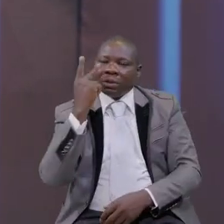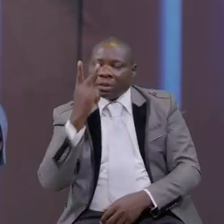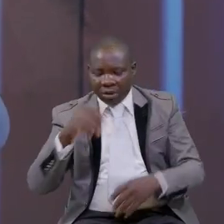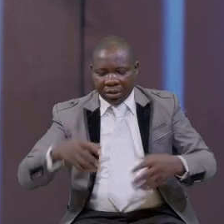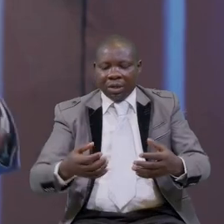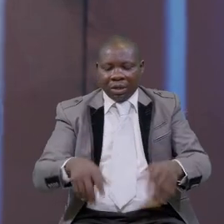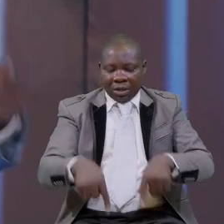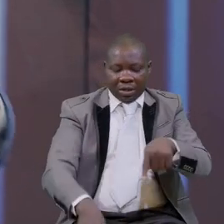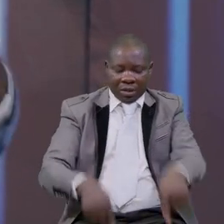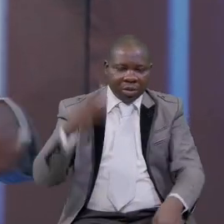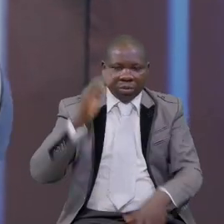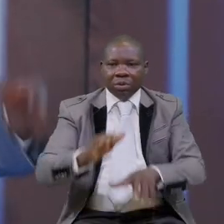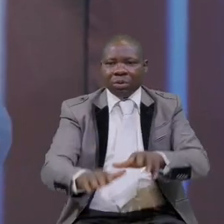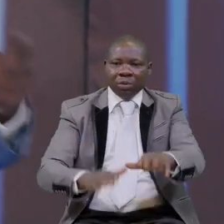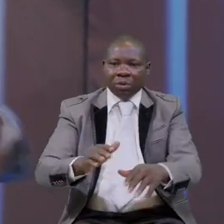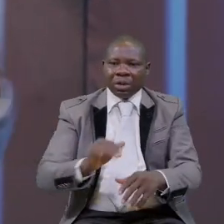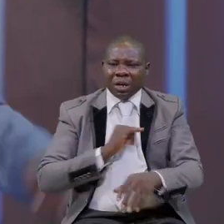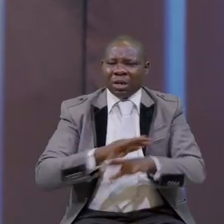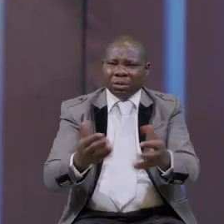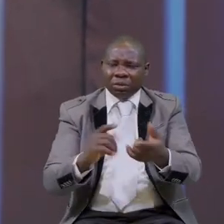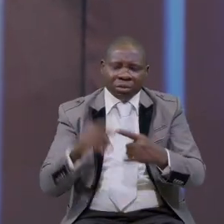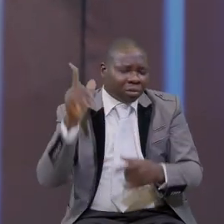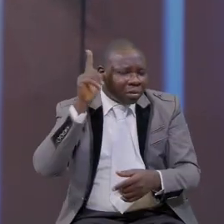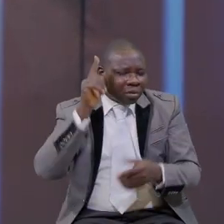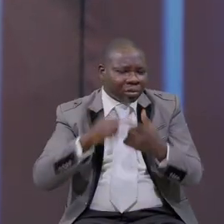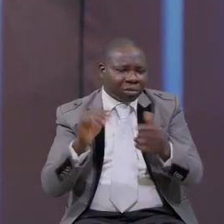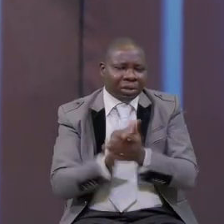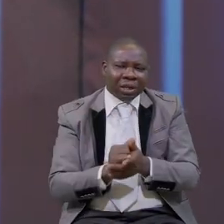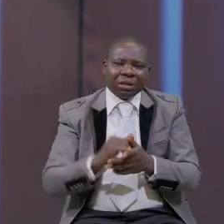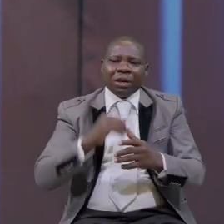vérité, je ne voulais pas écouter